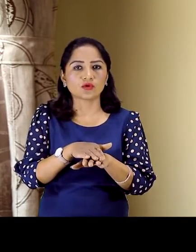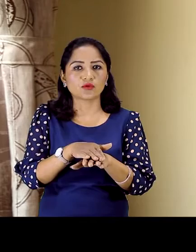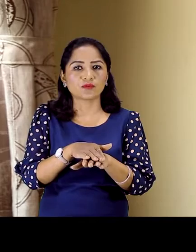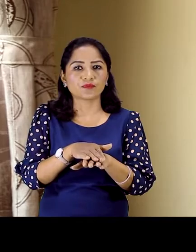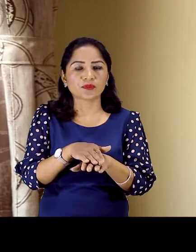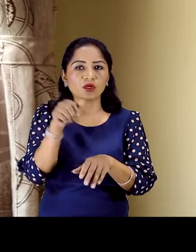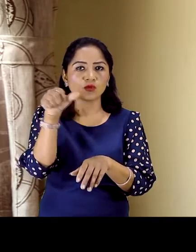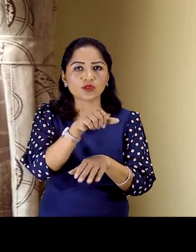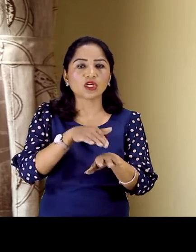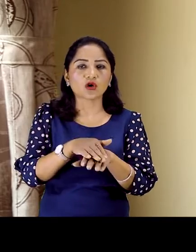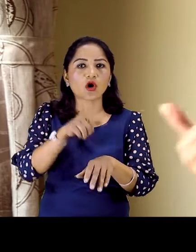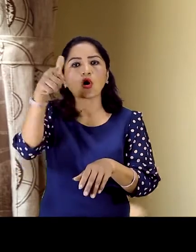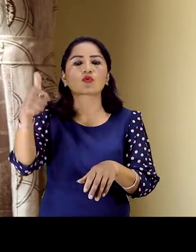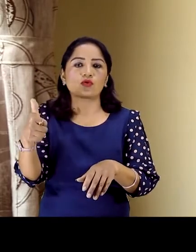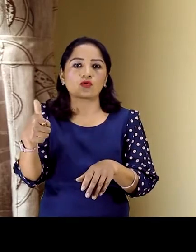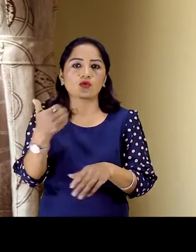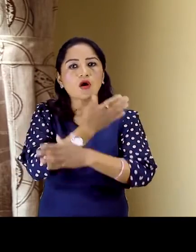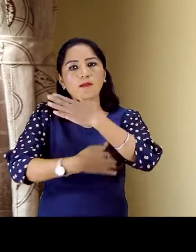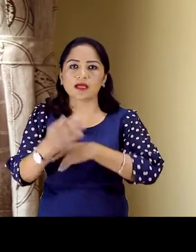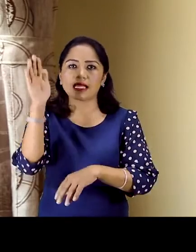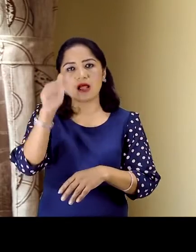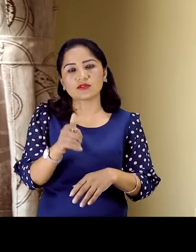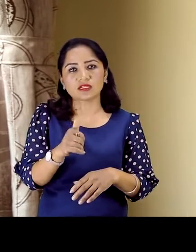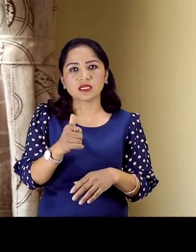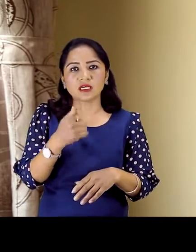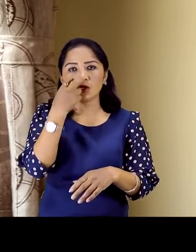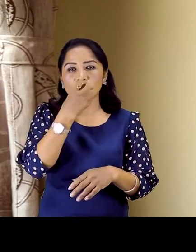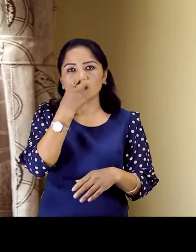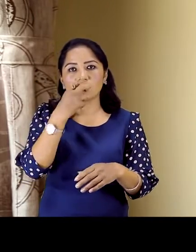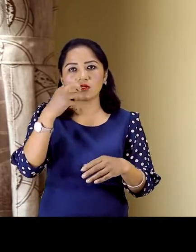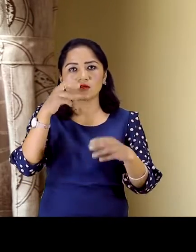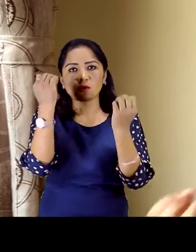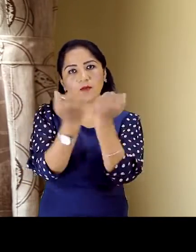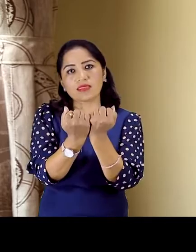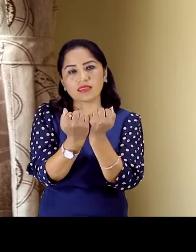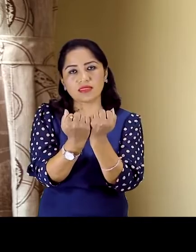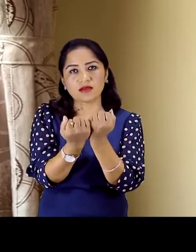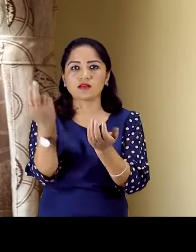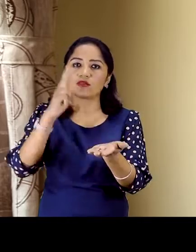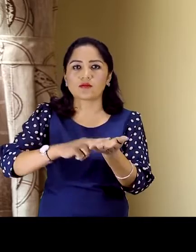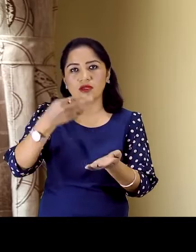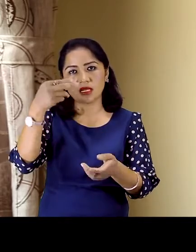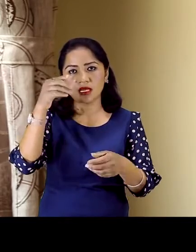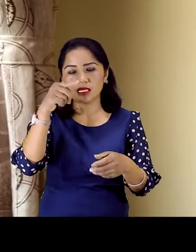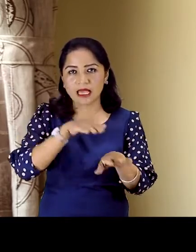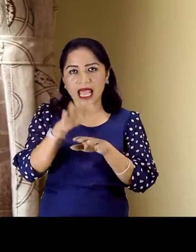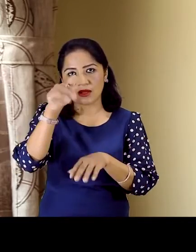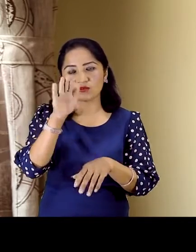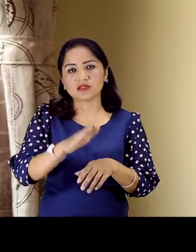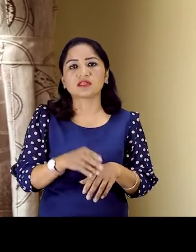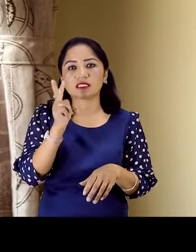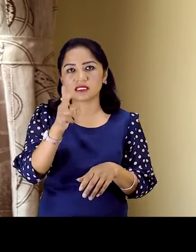वील बी दे वील हर अनाधा डिसा डिसाबिलीटी स्पीच इंपार्ट तो पनी डिसेब्री की तेसे वित्का थपिनेगा को तेसे